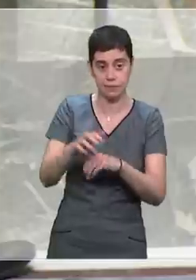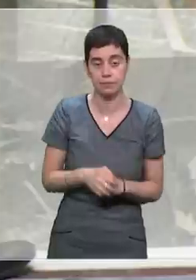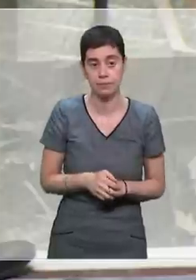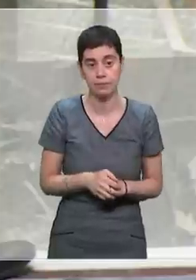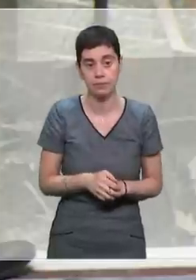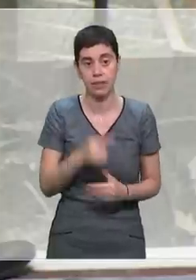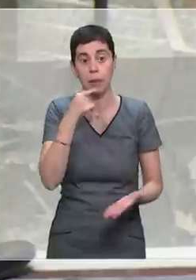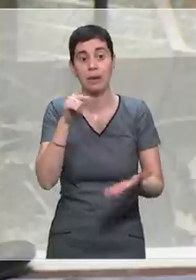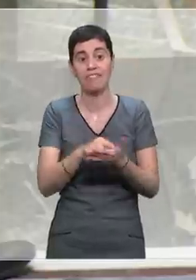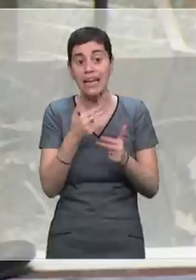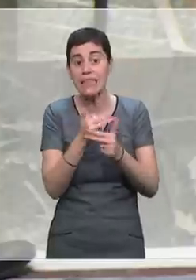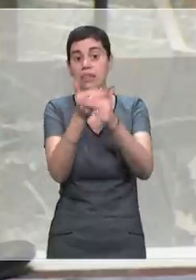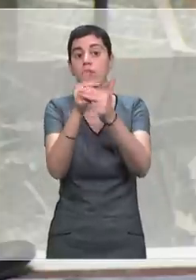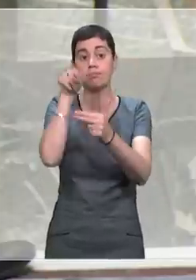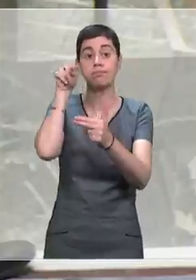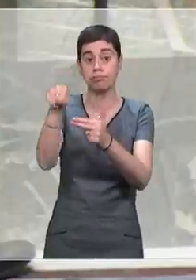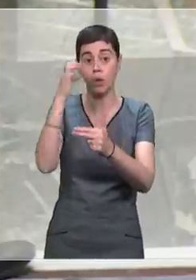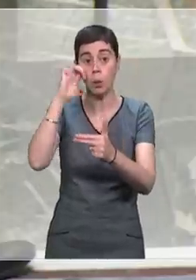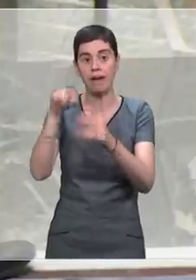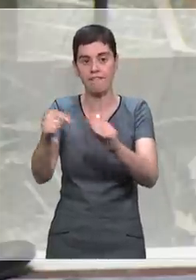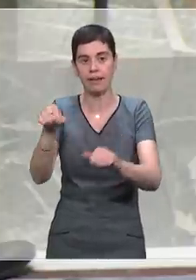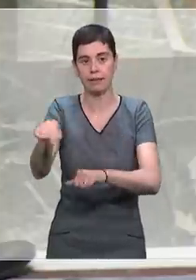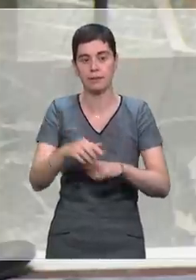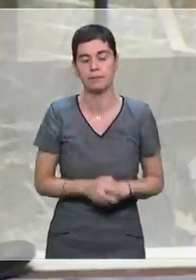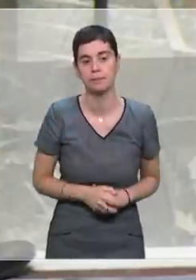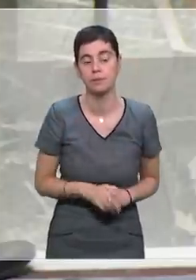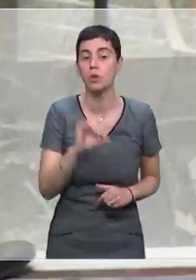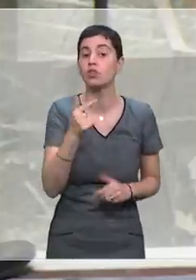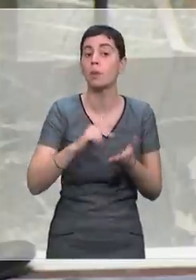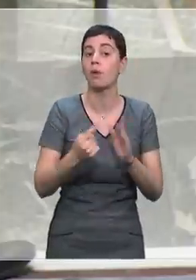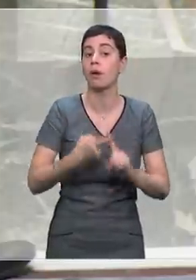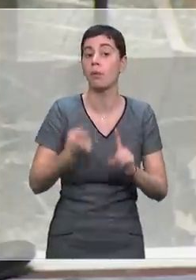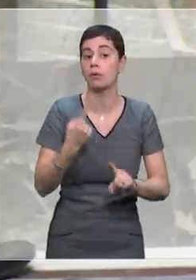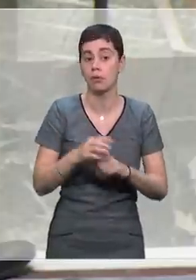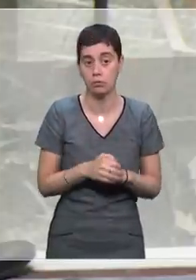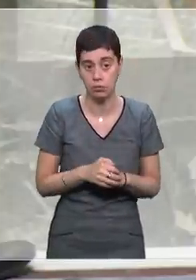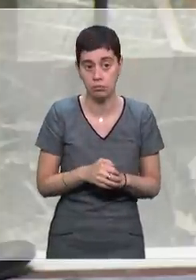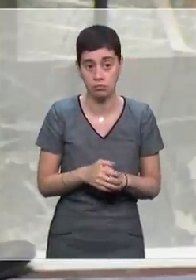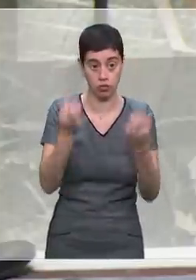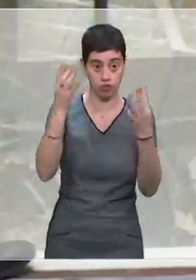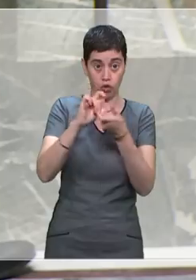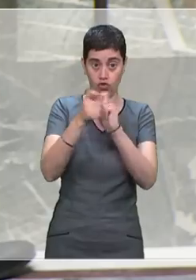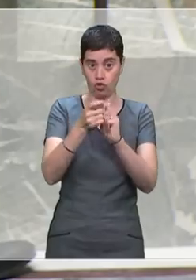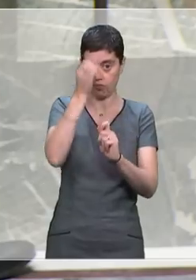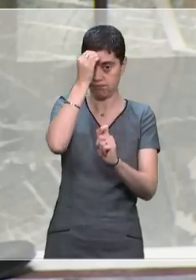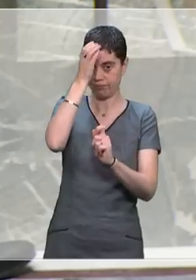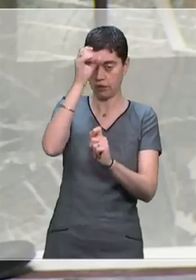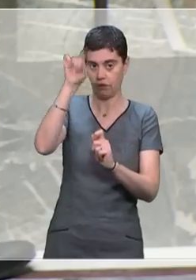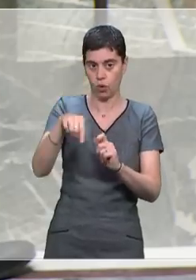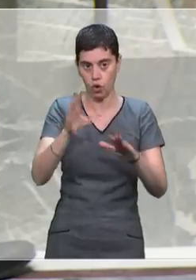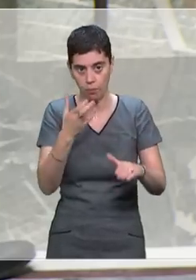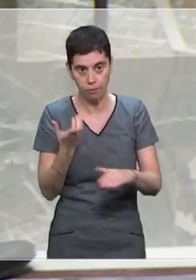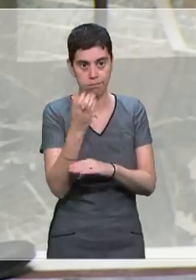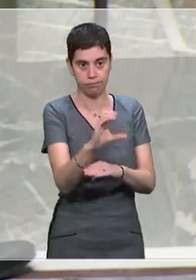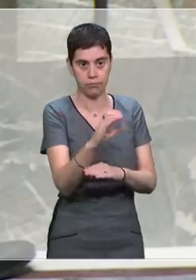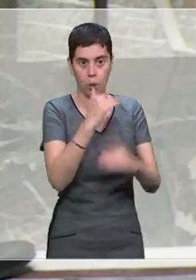le lancement des satellites européens, c'est important. Et deuxième point très important, améliorer la connaissance du changement climatique à travers le financement de programmes